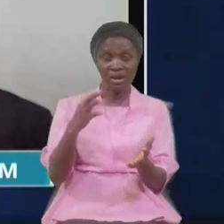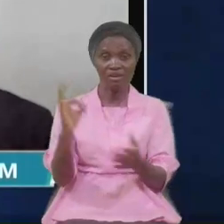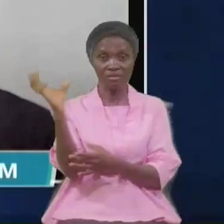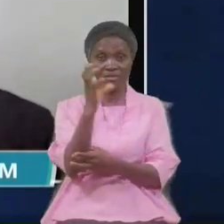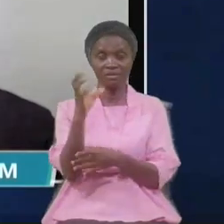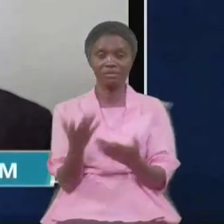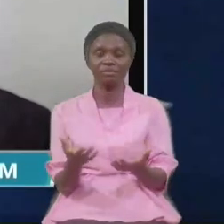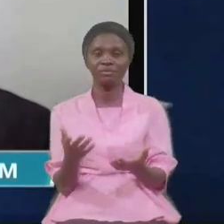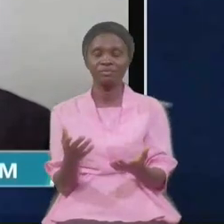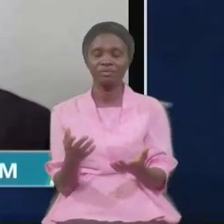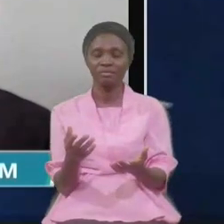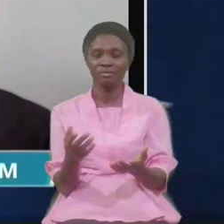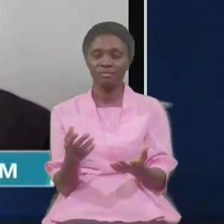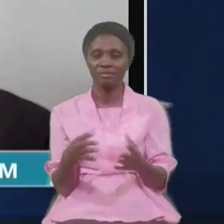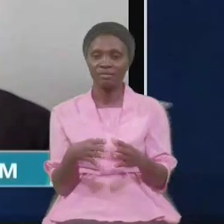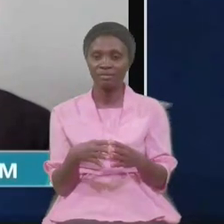vous donnez le don,